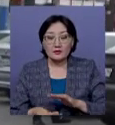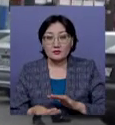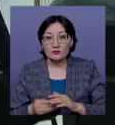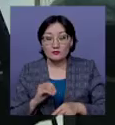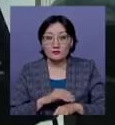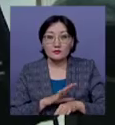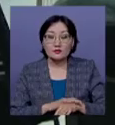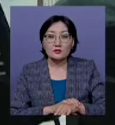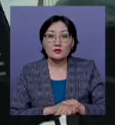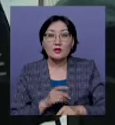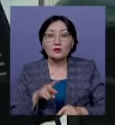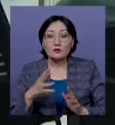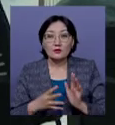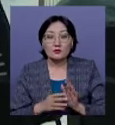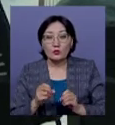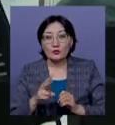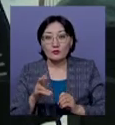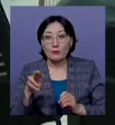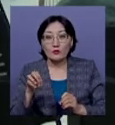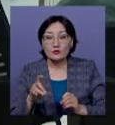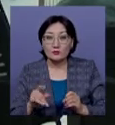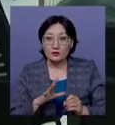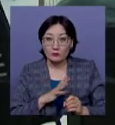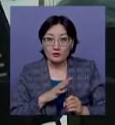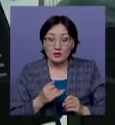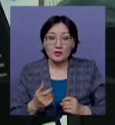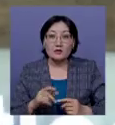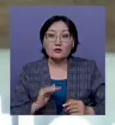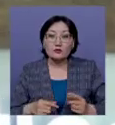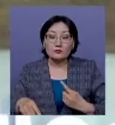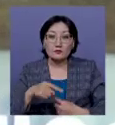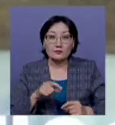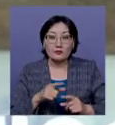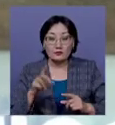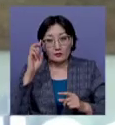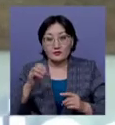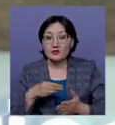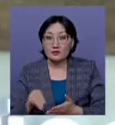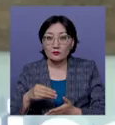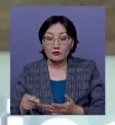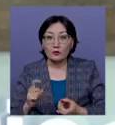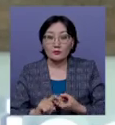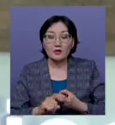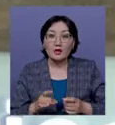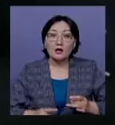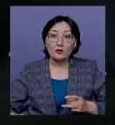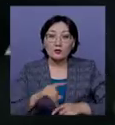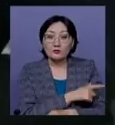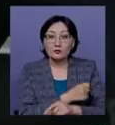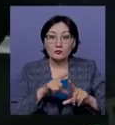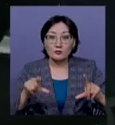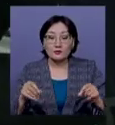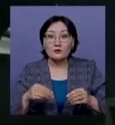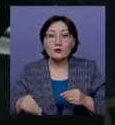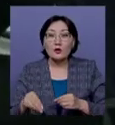дерегі 2019 жылдың 12 маусымында орын алған. Жеке кәсіпкер мемлекеттік сатып алу бойынша аудандық ауруханаға